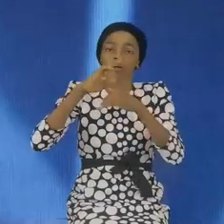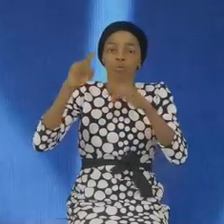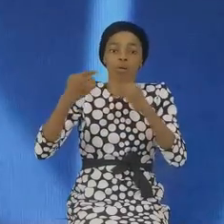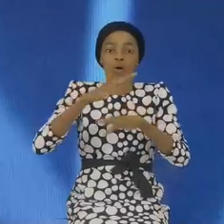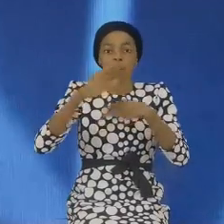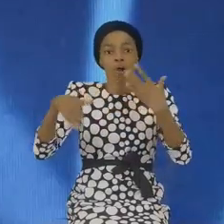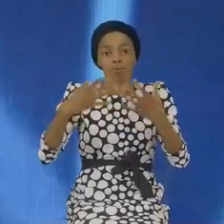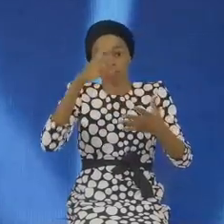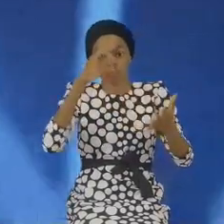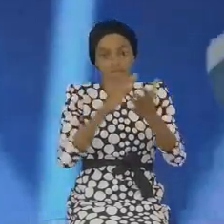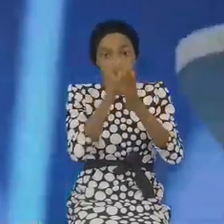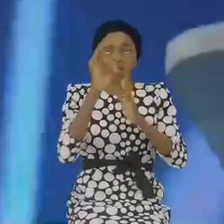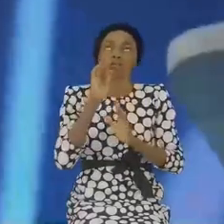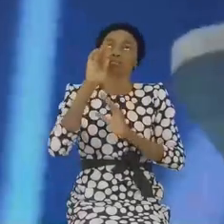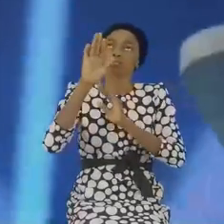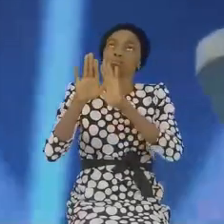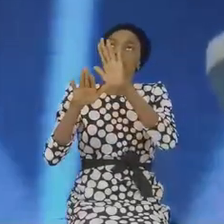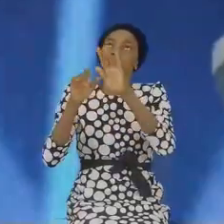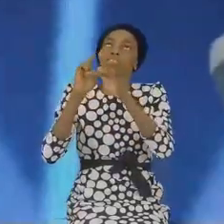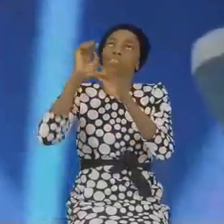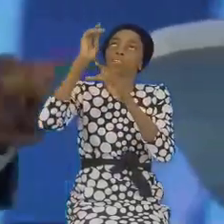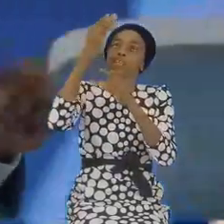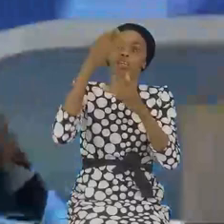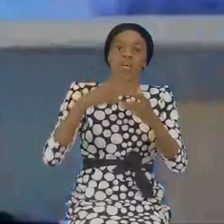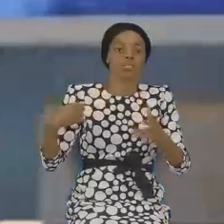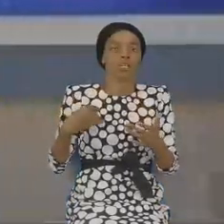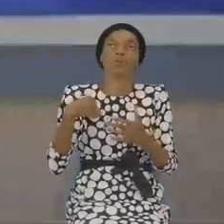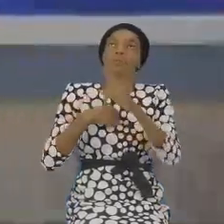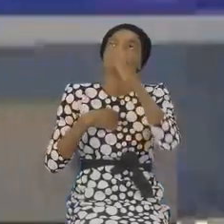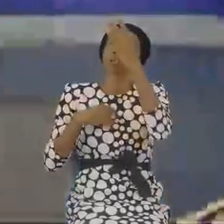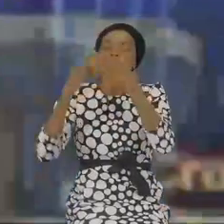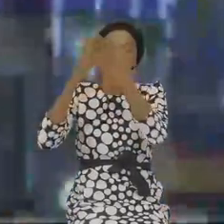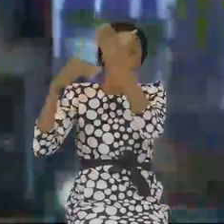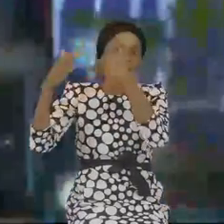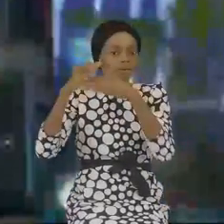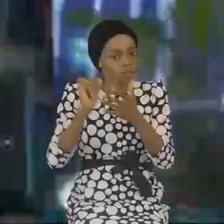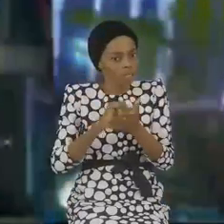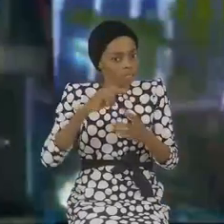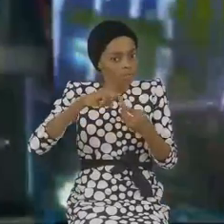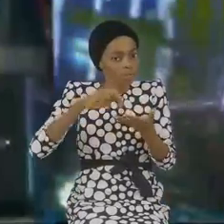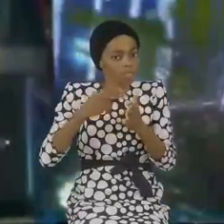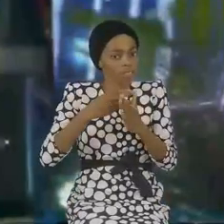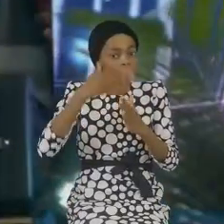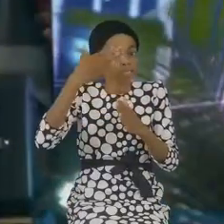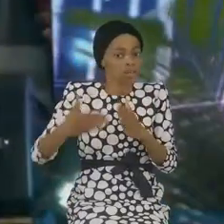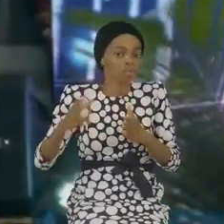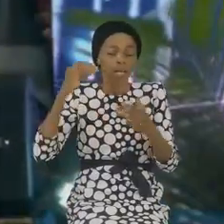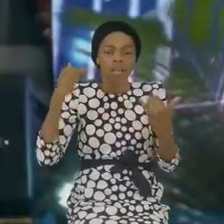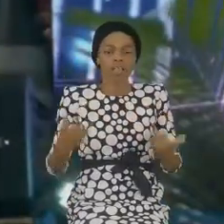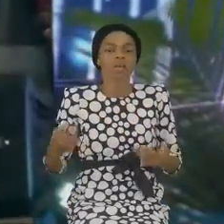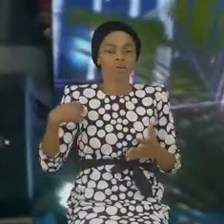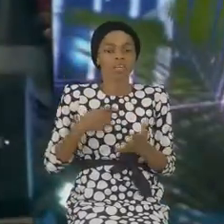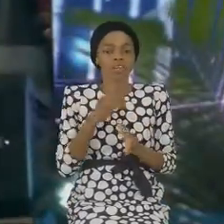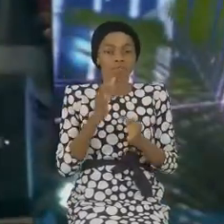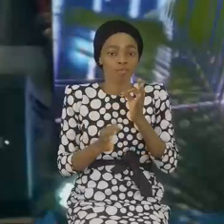nous sommes là, le cycle est complet dans ton ministère. Alors, si tu veux avoir un